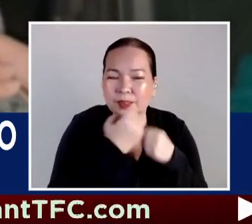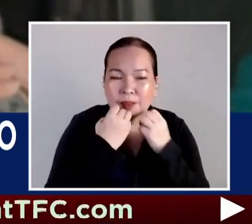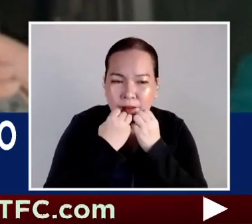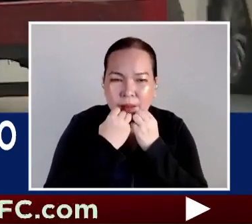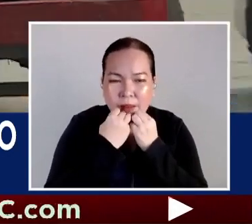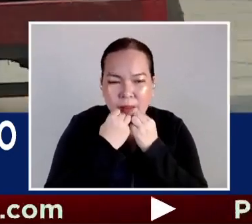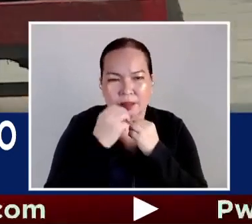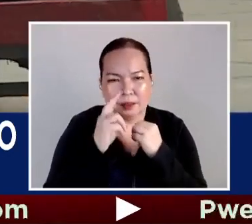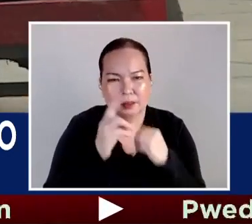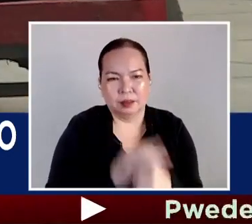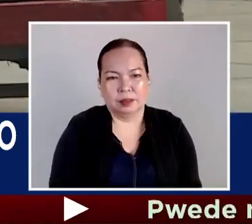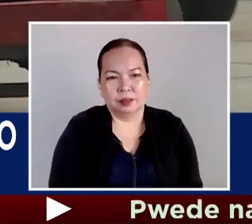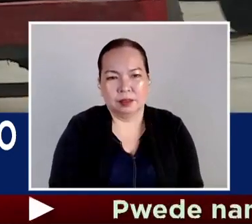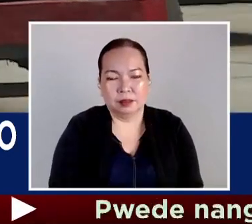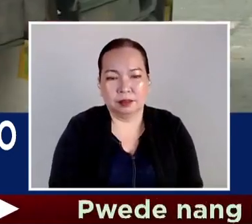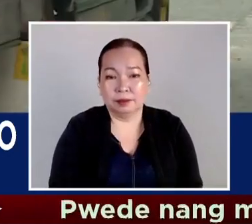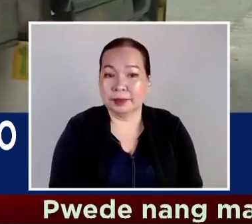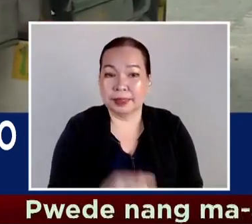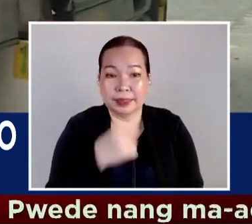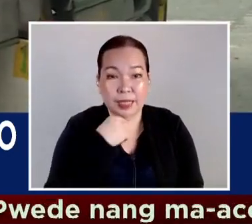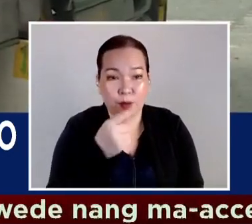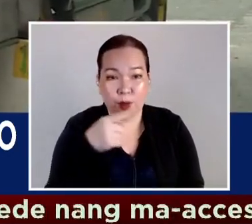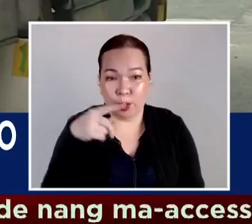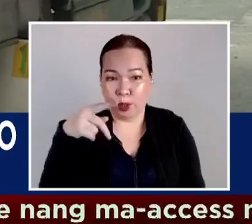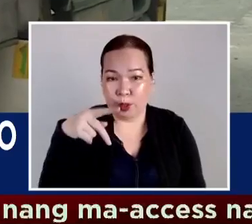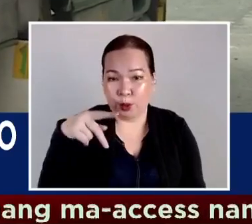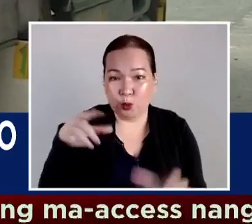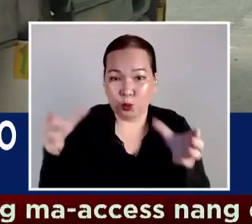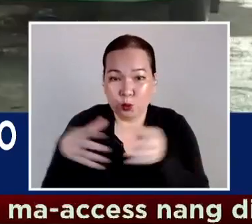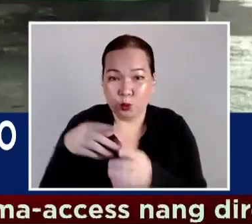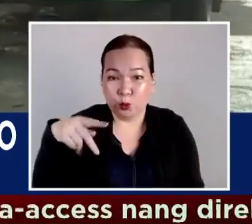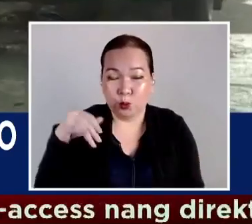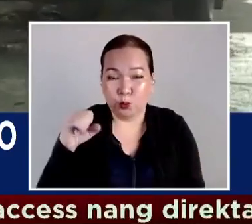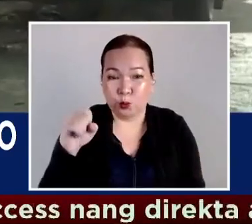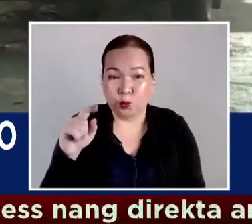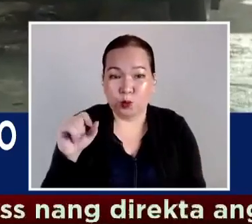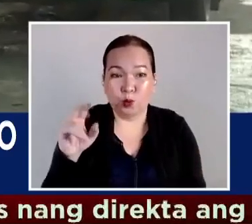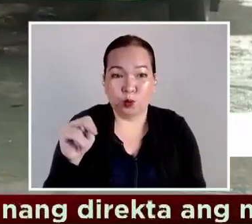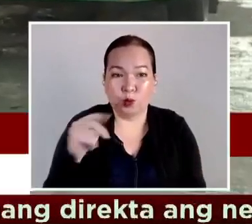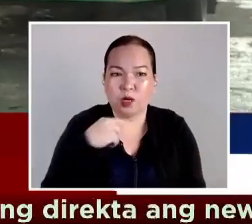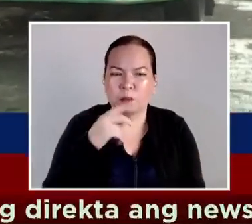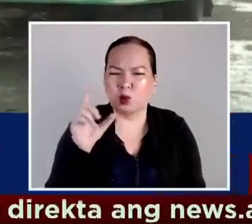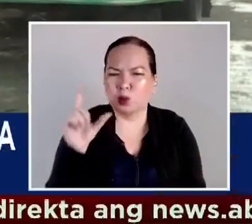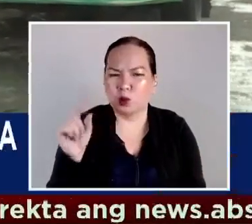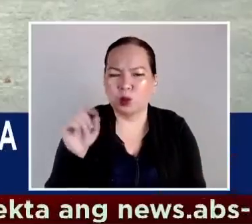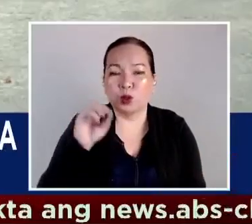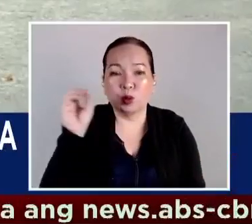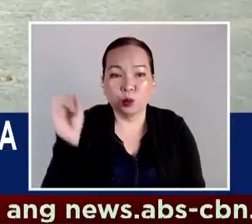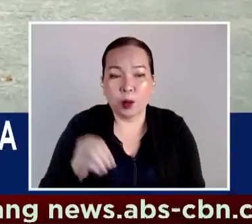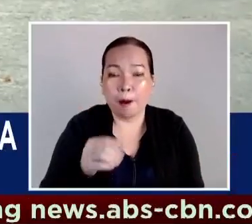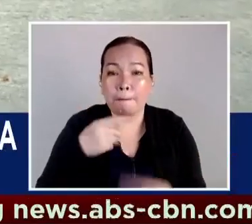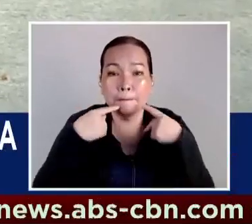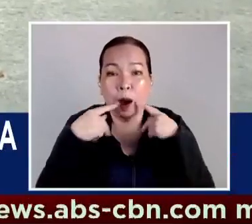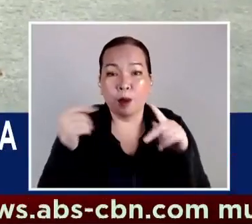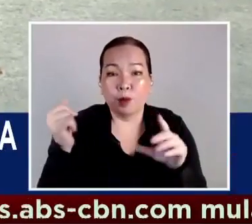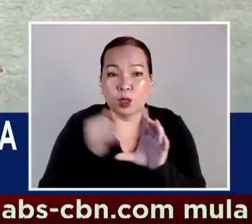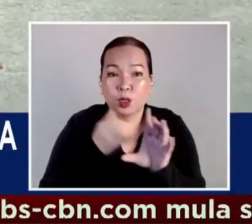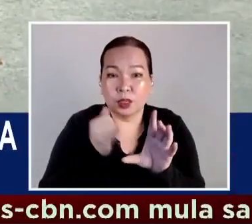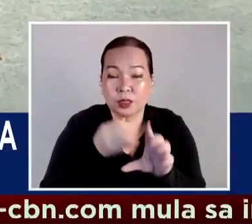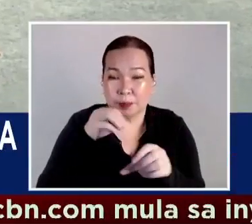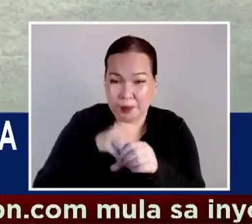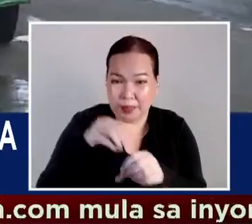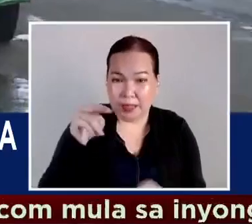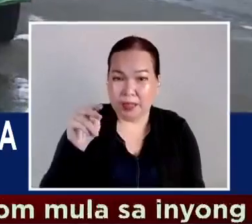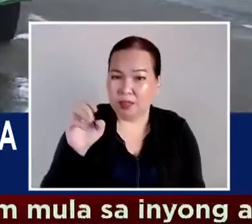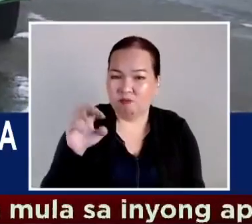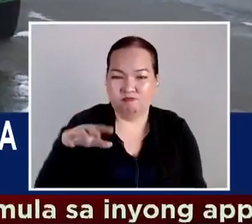kinakarga. Ayon sa Piston, nasa 20% ng pampublikong jeep sa National Capital Region o NCR ang